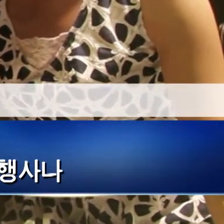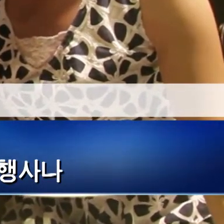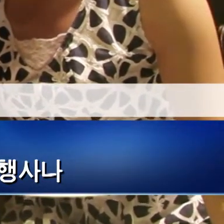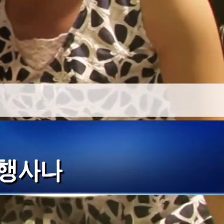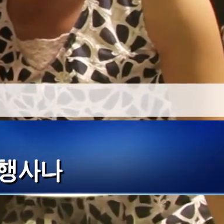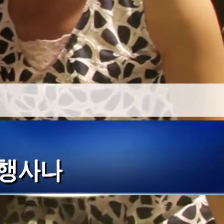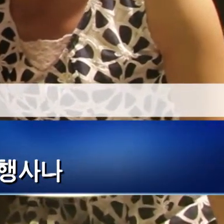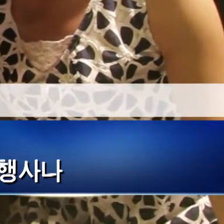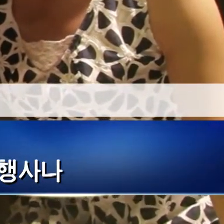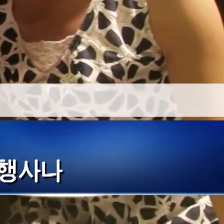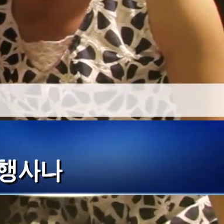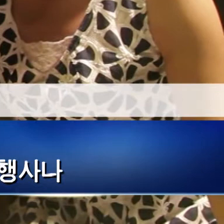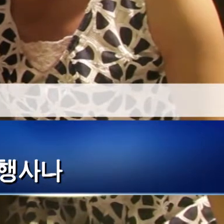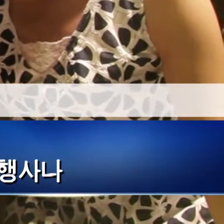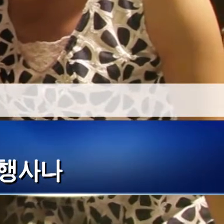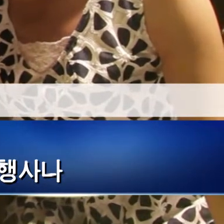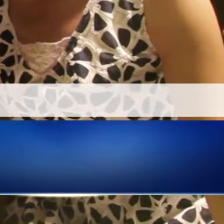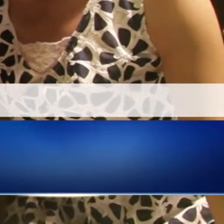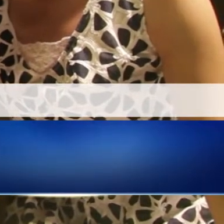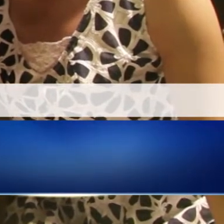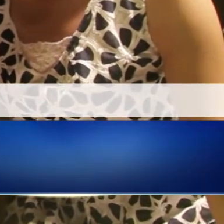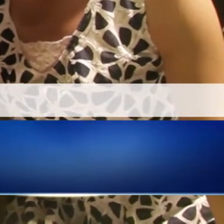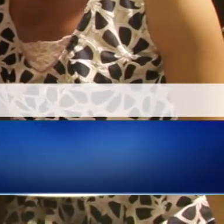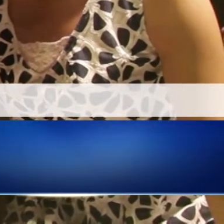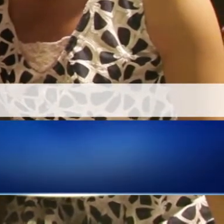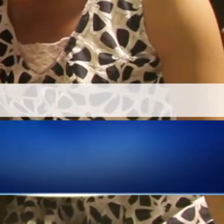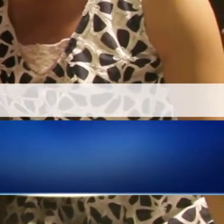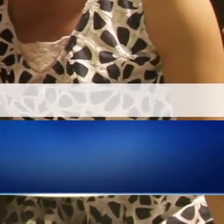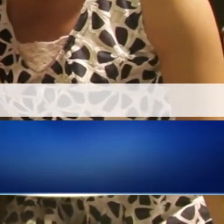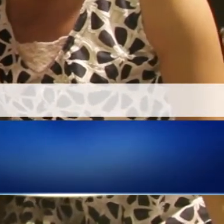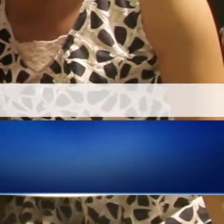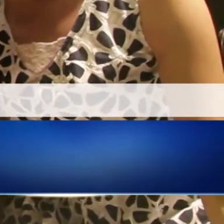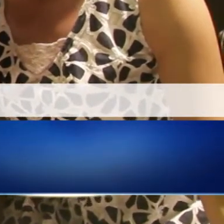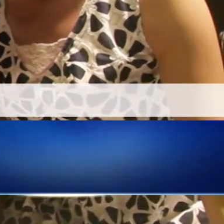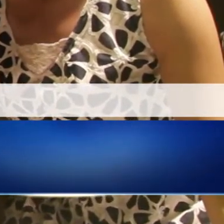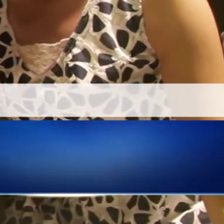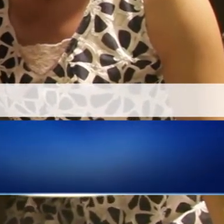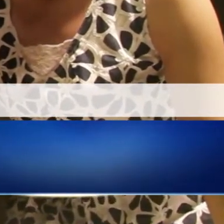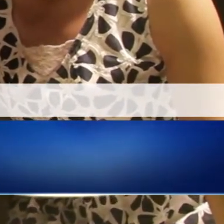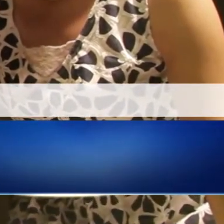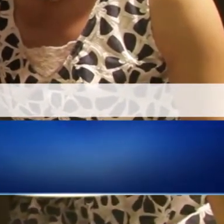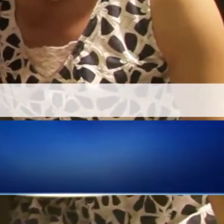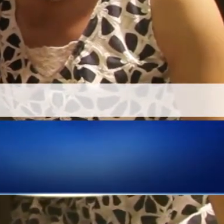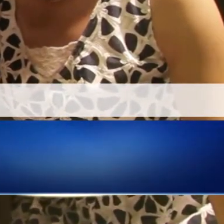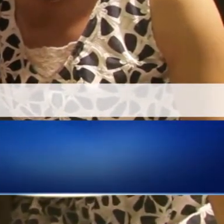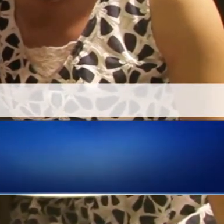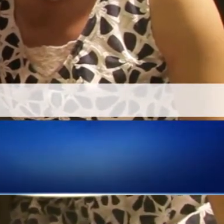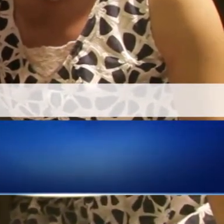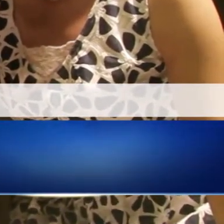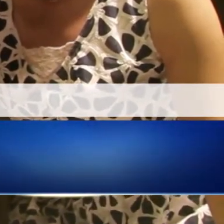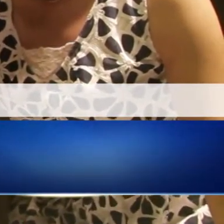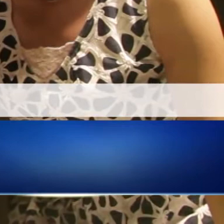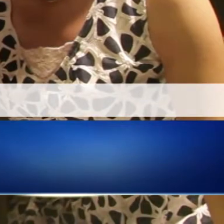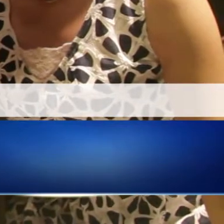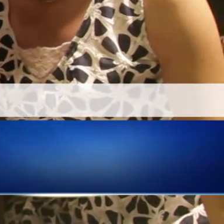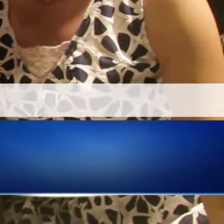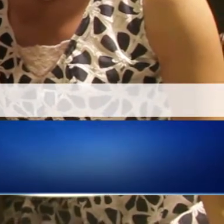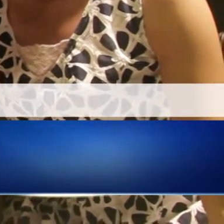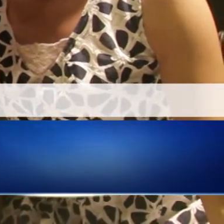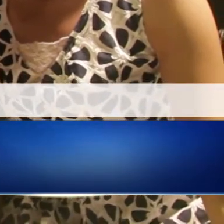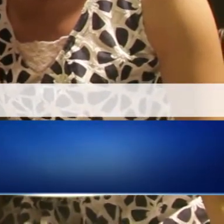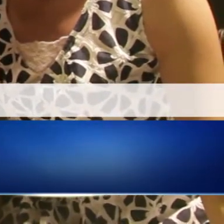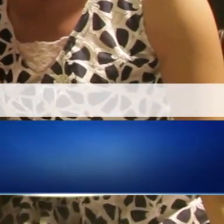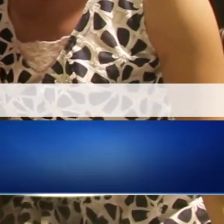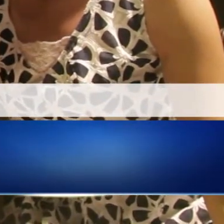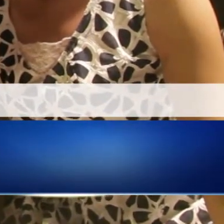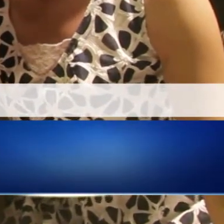있는 것 같은데, 사실 보면은 행사나 이런 페스티벌 엄청 많이 하거든요. 그래서 많이들 울산 이렇게 많이 찾아와 주시고